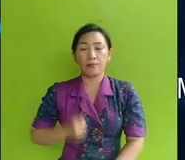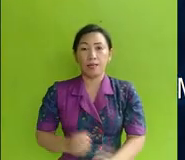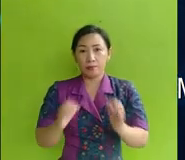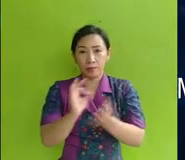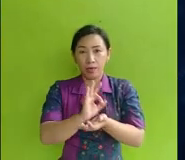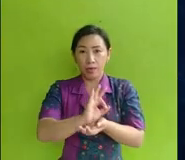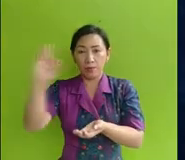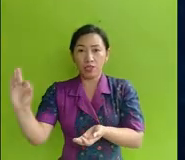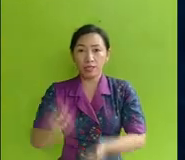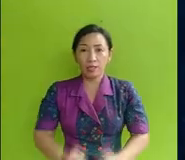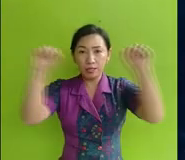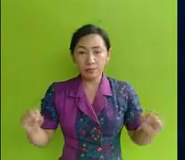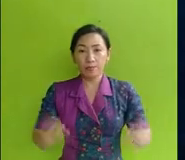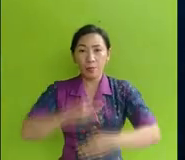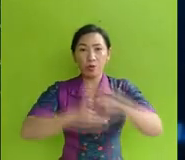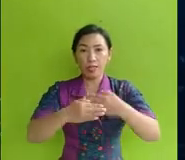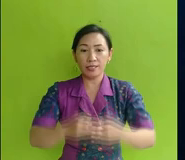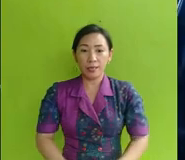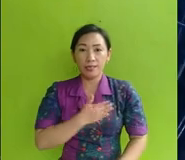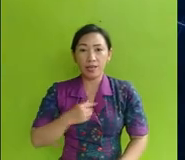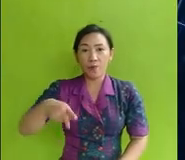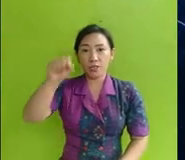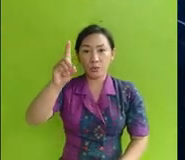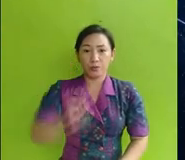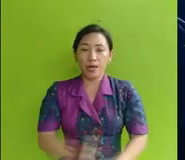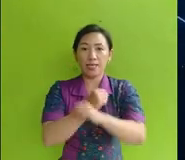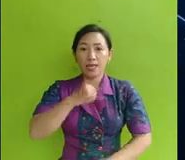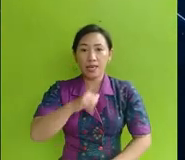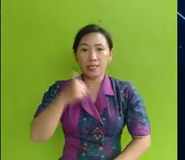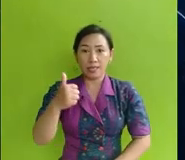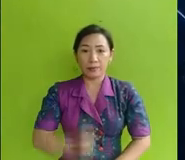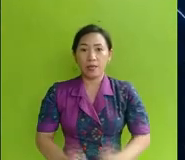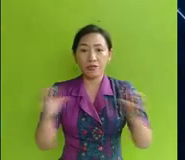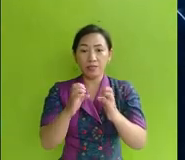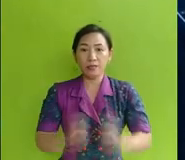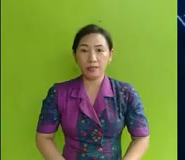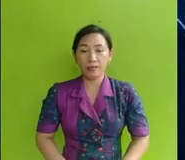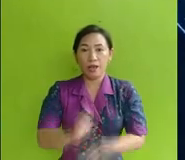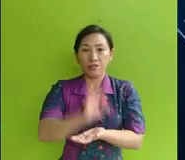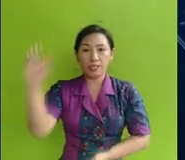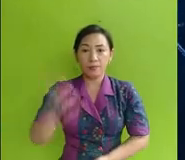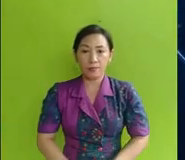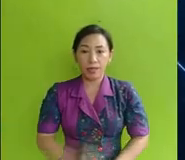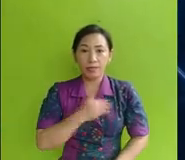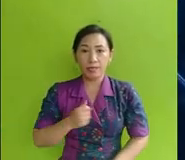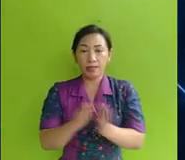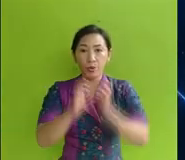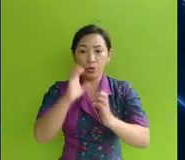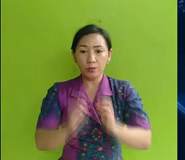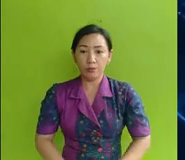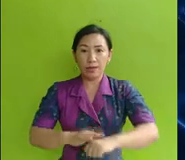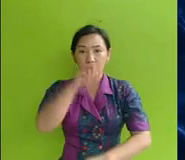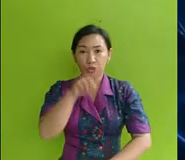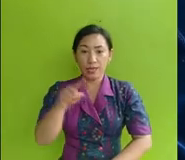efektivitas sistem, proses, dan prosedur kerja yang jelas, efektif, efisien,